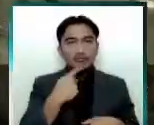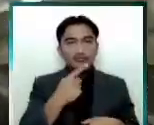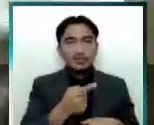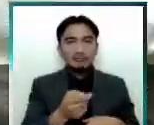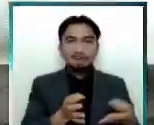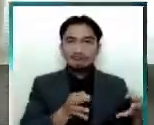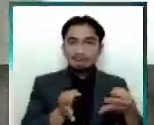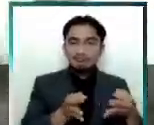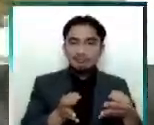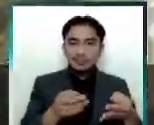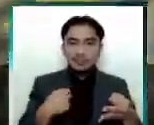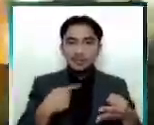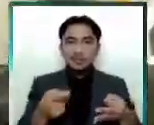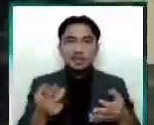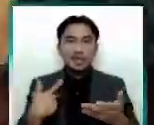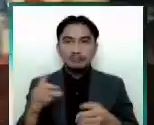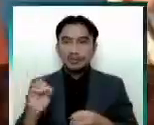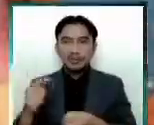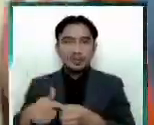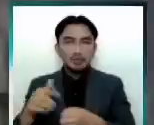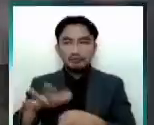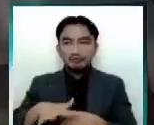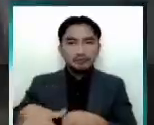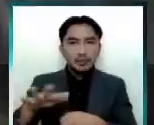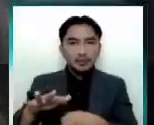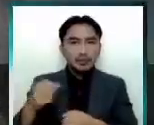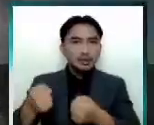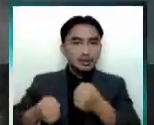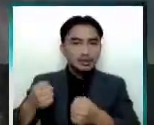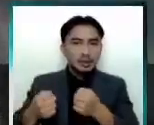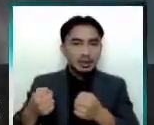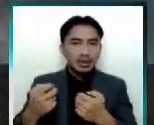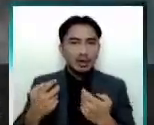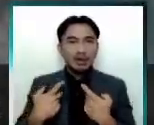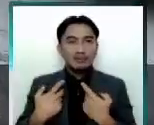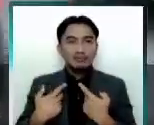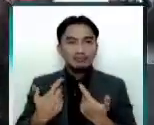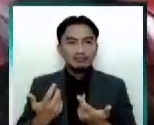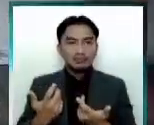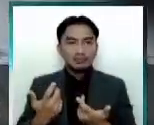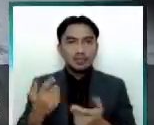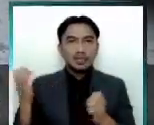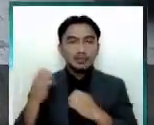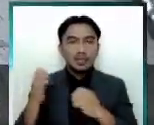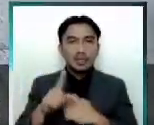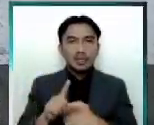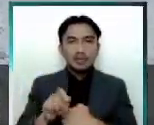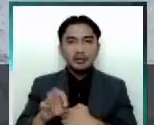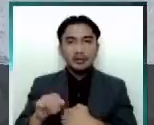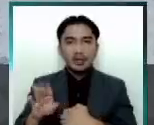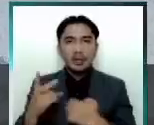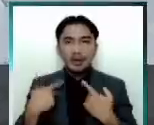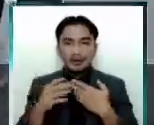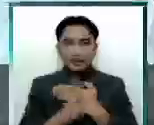ng diesel, baka hindi raw lahat ng mga jeepney driver makabalik sa biyahe tulad ng inaasahan ng LTFRB dahil sa pagbabalik ka eskwela ng